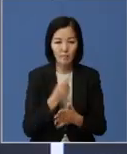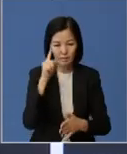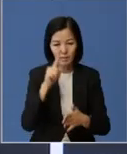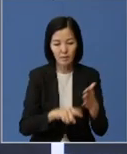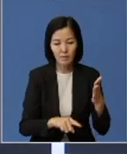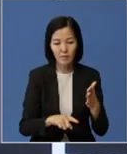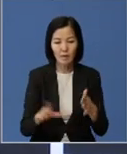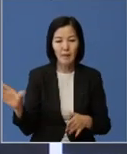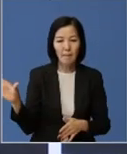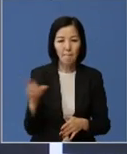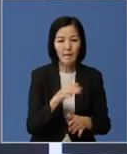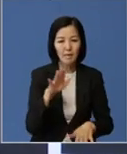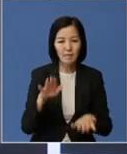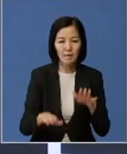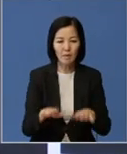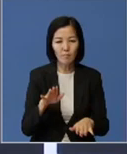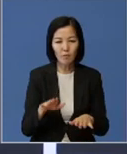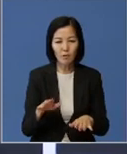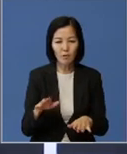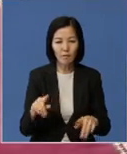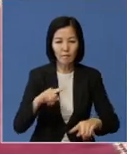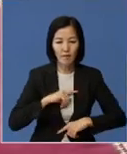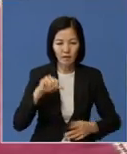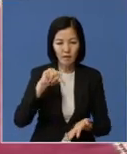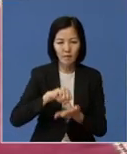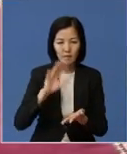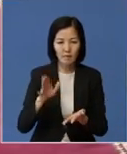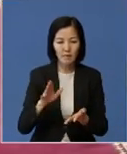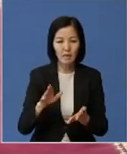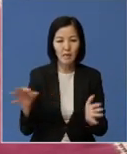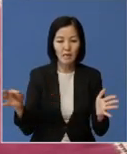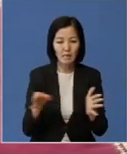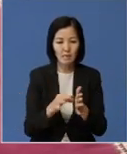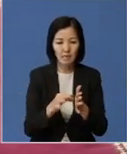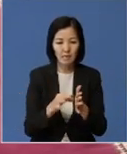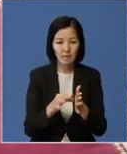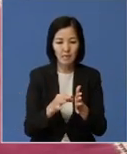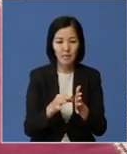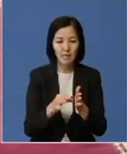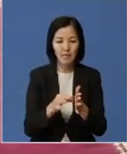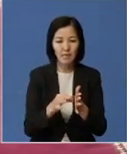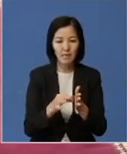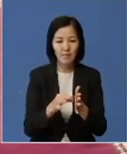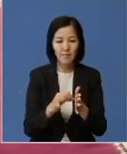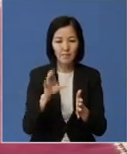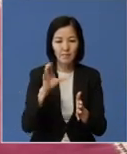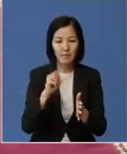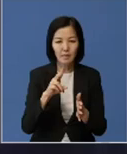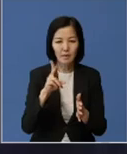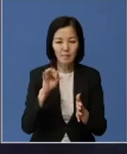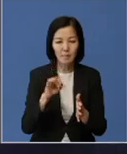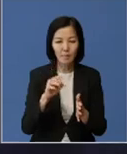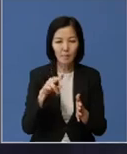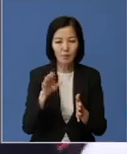Бізде барлық келген спортсмен бәрі финалға шықты бүгін. Ендігі мақсатымыз осы самбо дзюдо күресінен